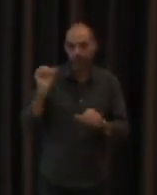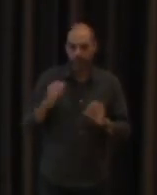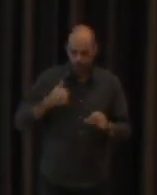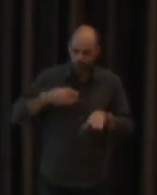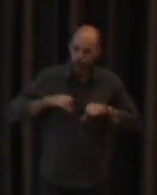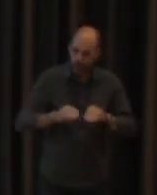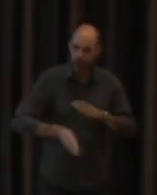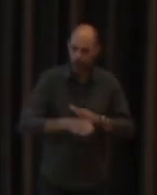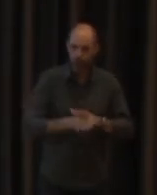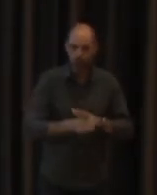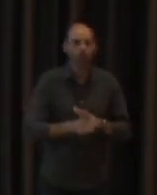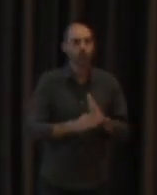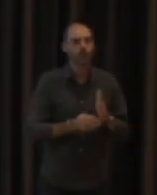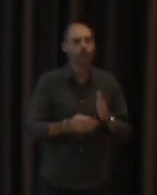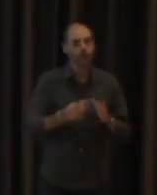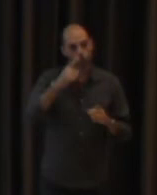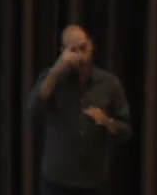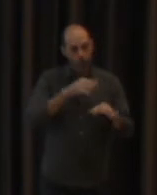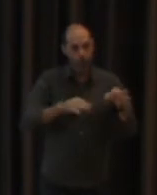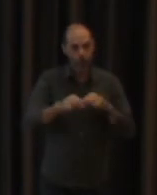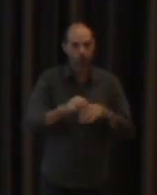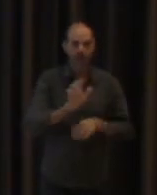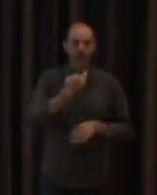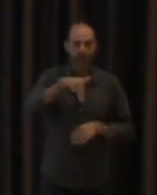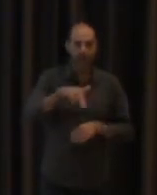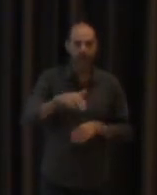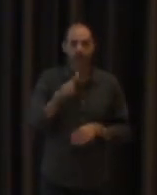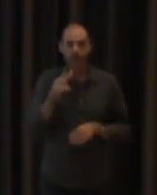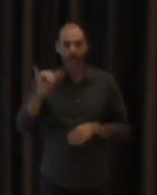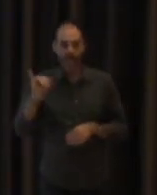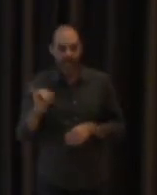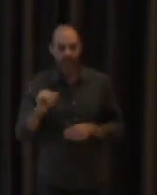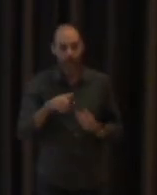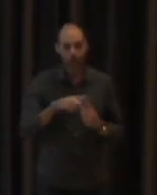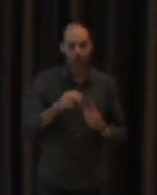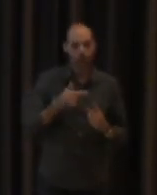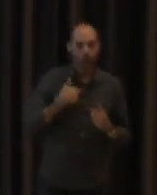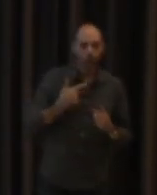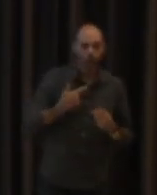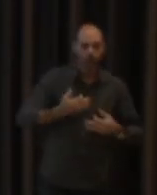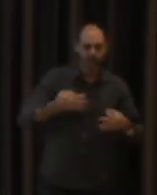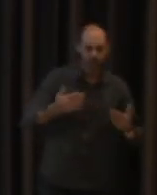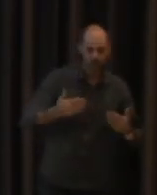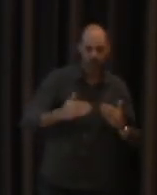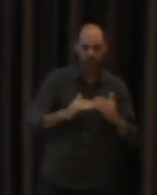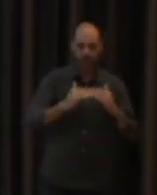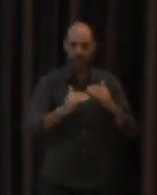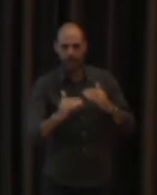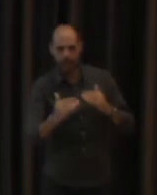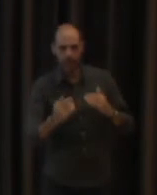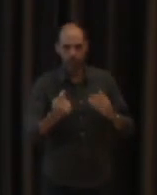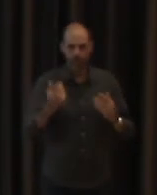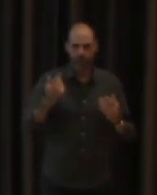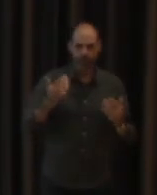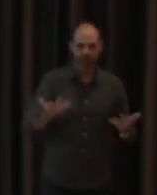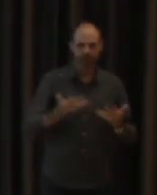servir, és a dir, els pronoms en i el pronom i, ens pot semblar inestable, inconstant, de comportament